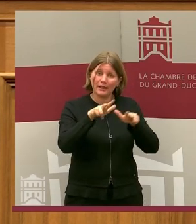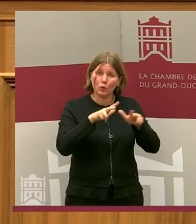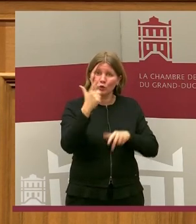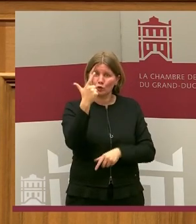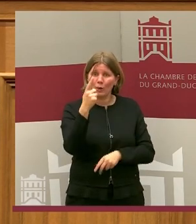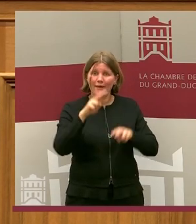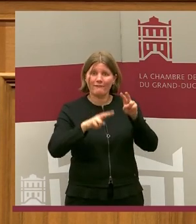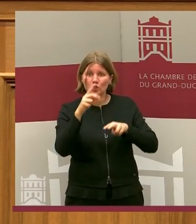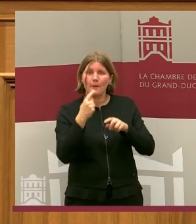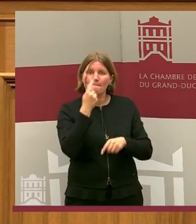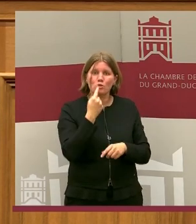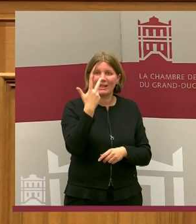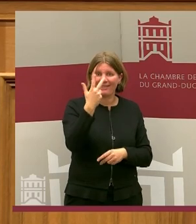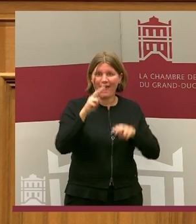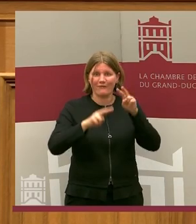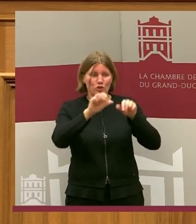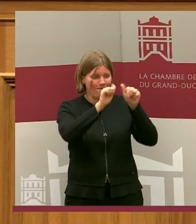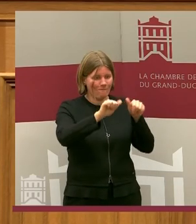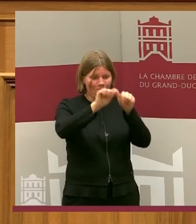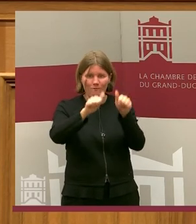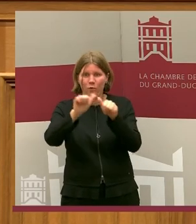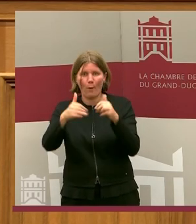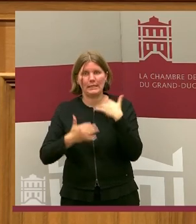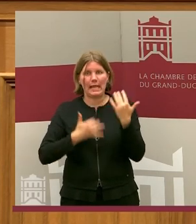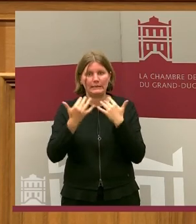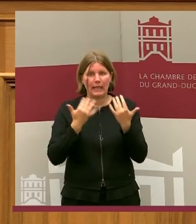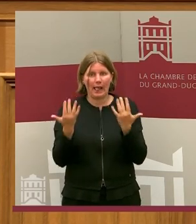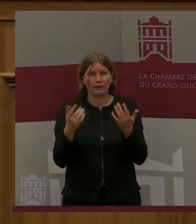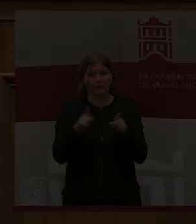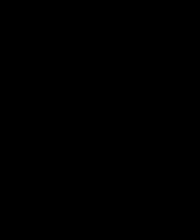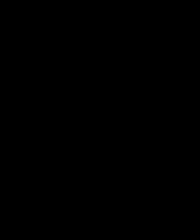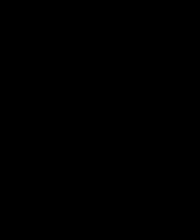aus zwei verschiedenen Männern drei verschiedenen Varianten von der Namensterminung für sich geht.